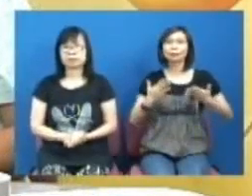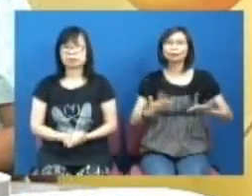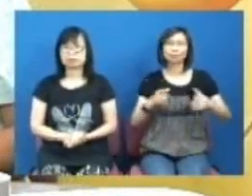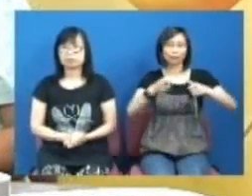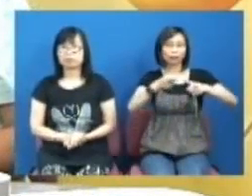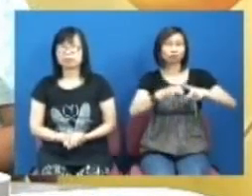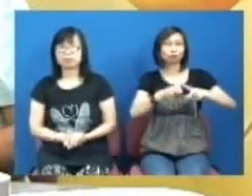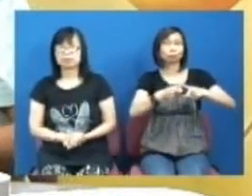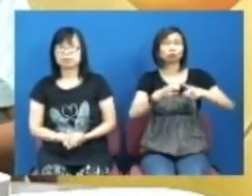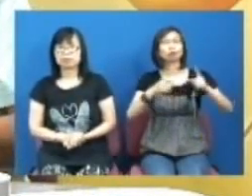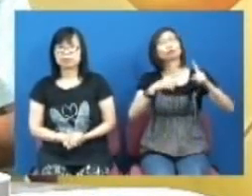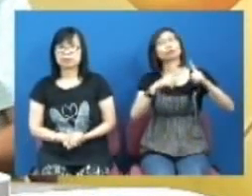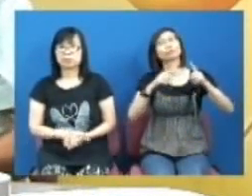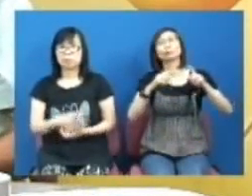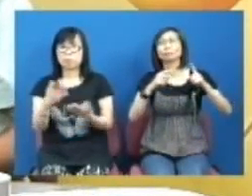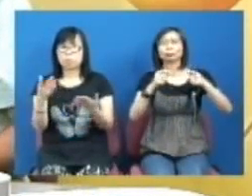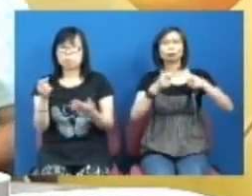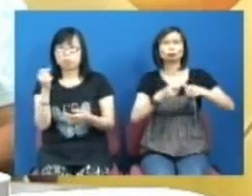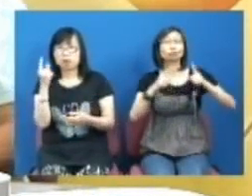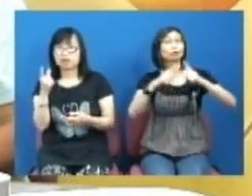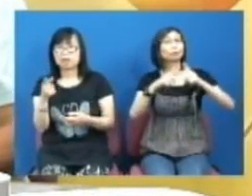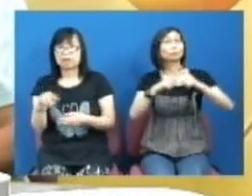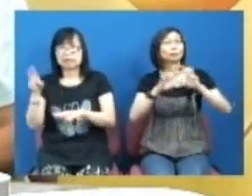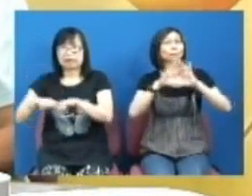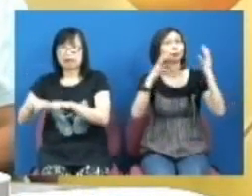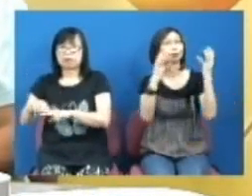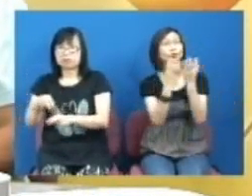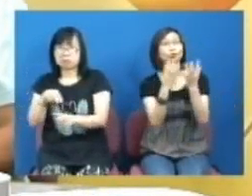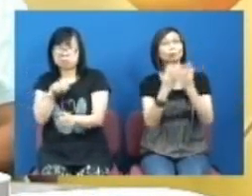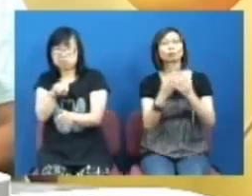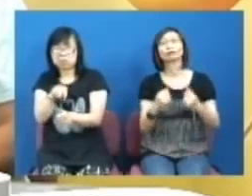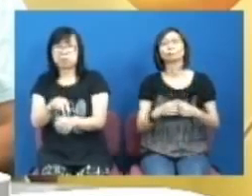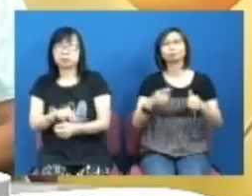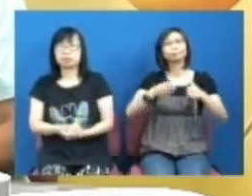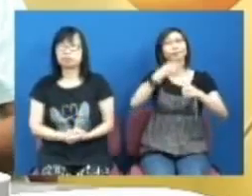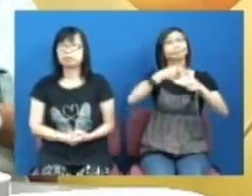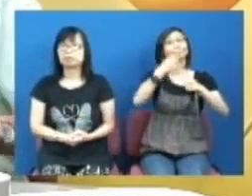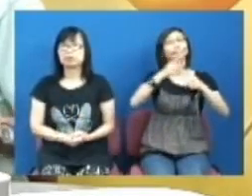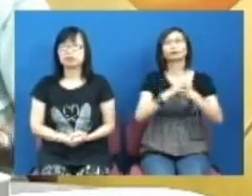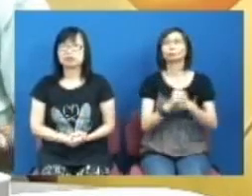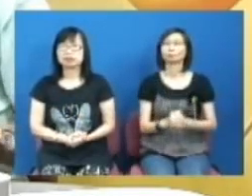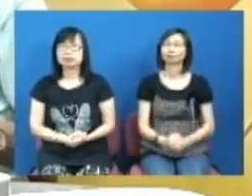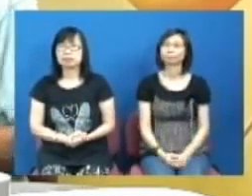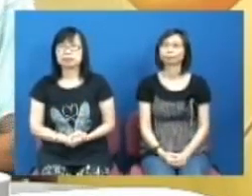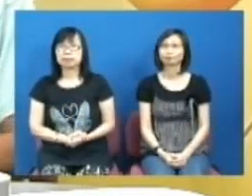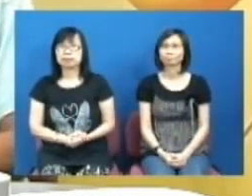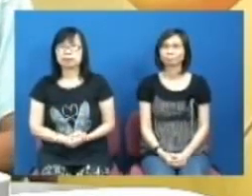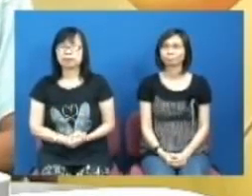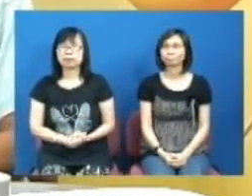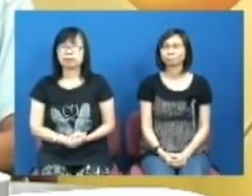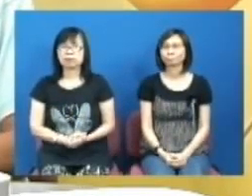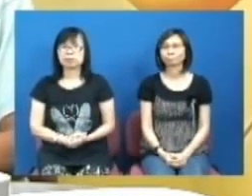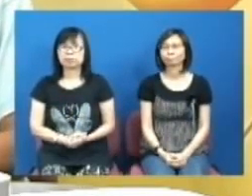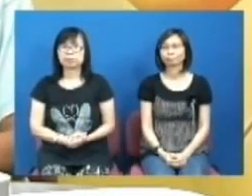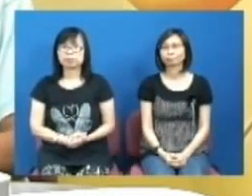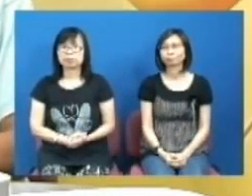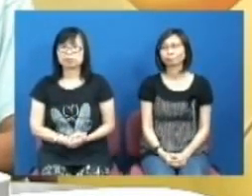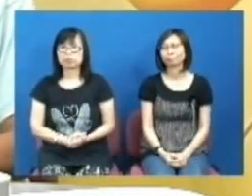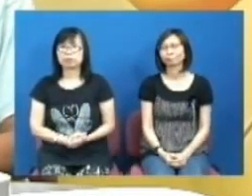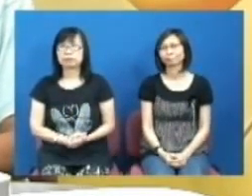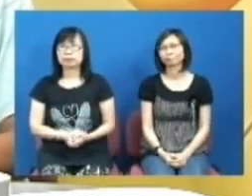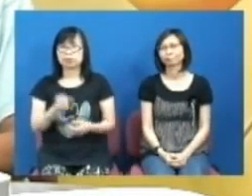黨了， 我不怪得大陸要 對付公民黨 了。 是啊，我覺得民調都不要緊，我覺得作為一個社